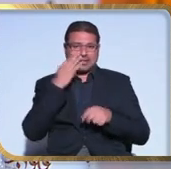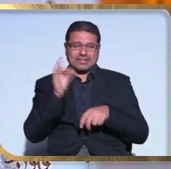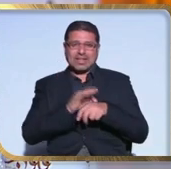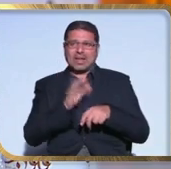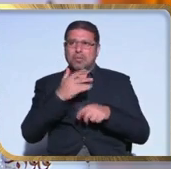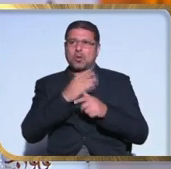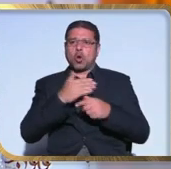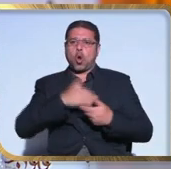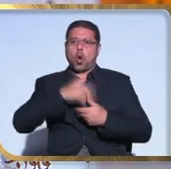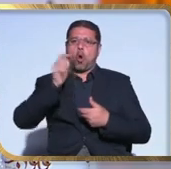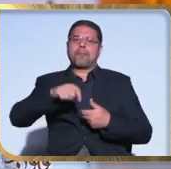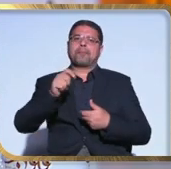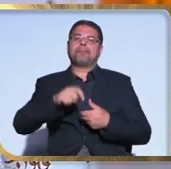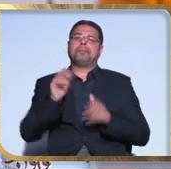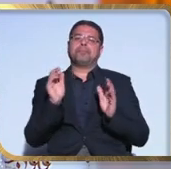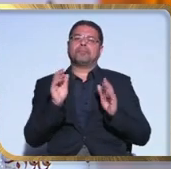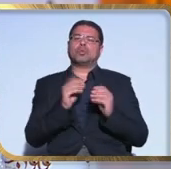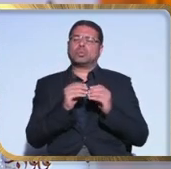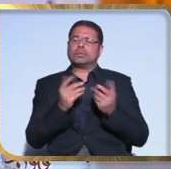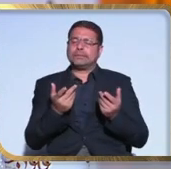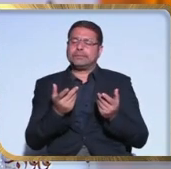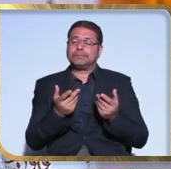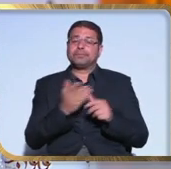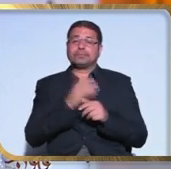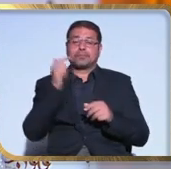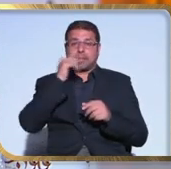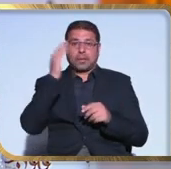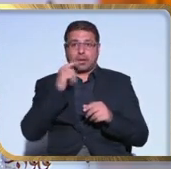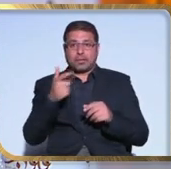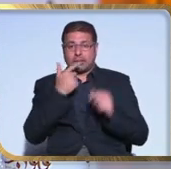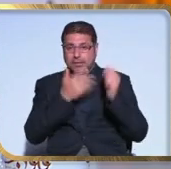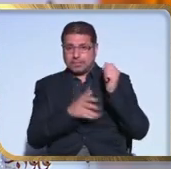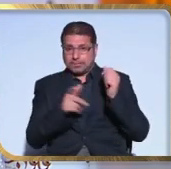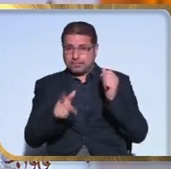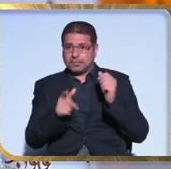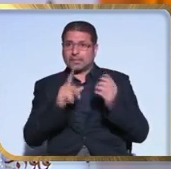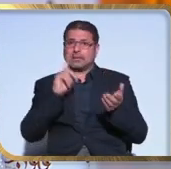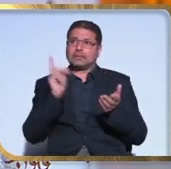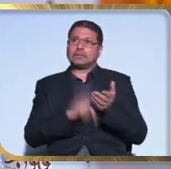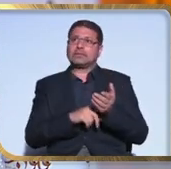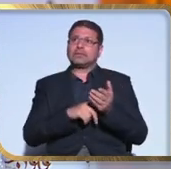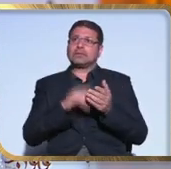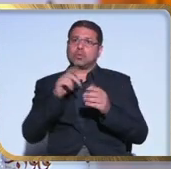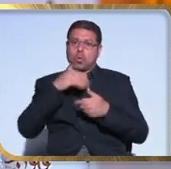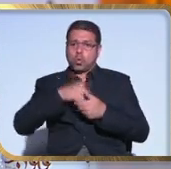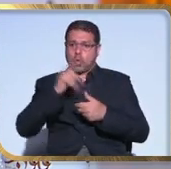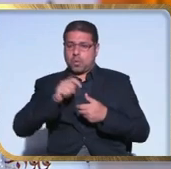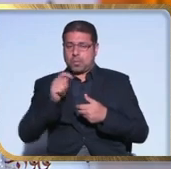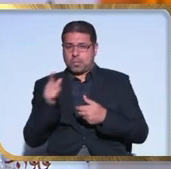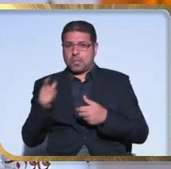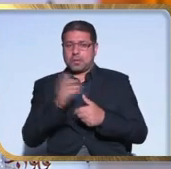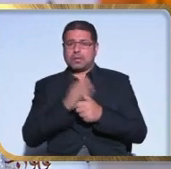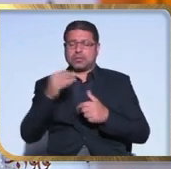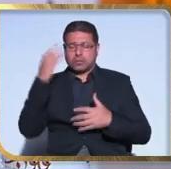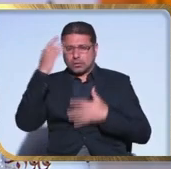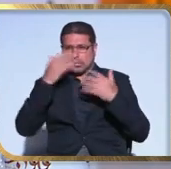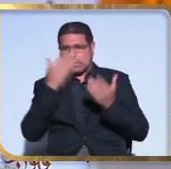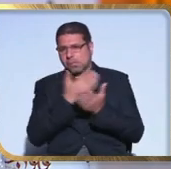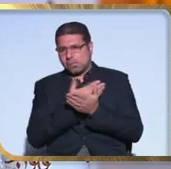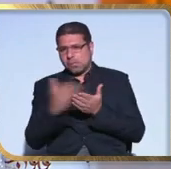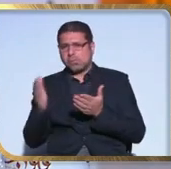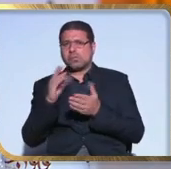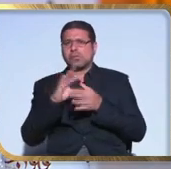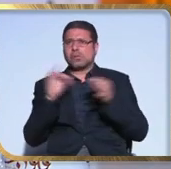نجاسه حكميه يعني ايه يعني المراه الحائض لازم حكمها ان تغتسل عشان